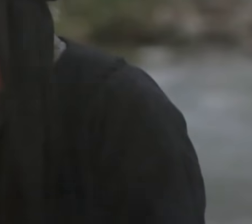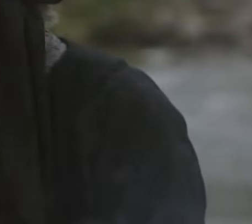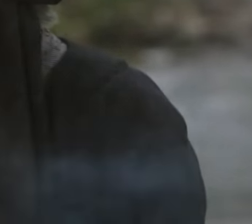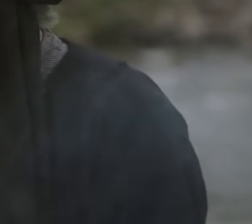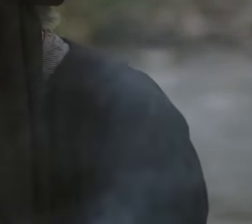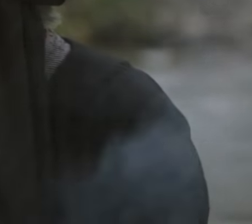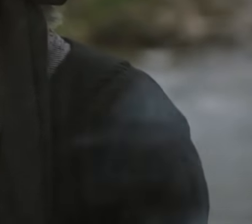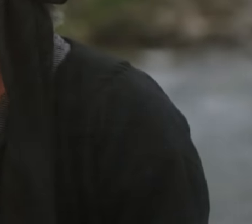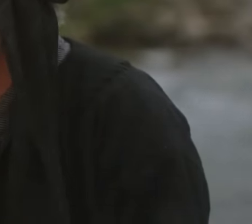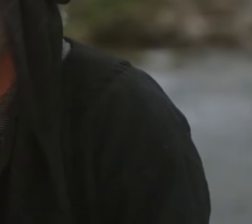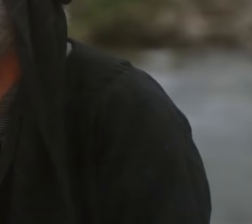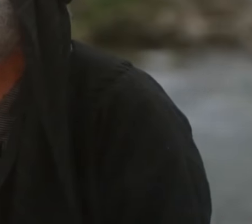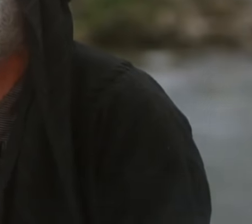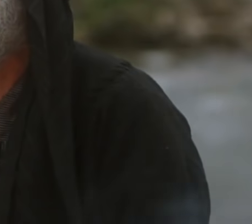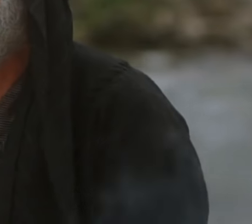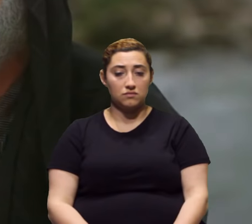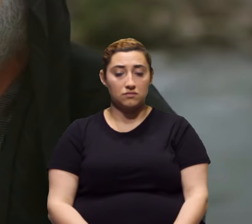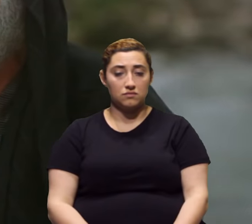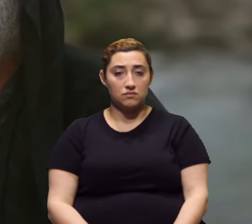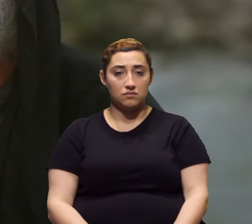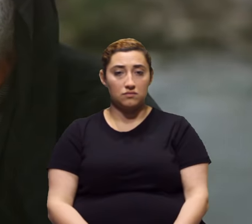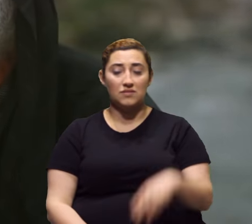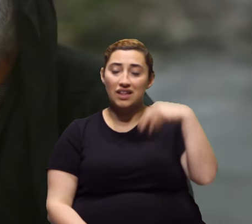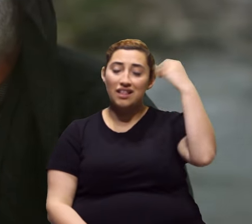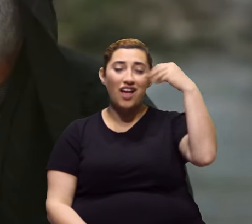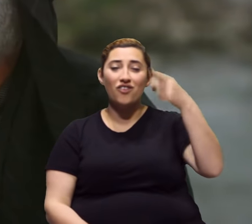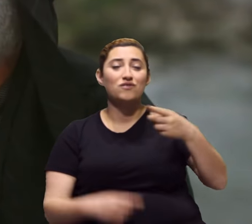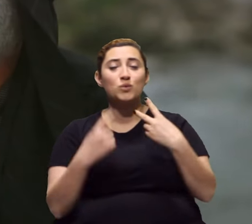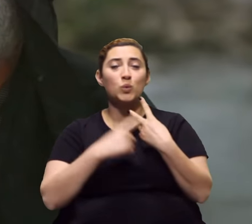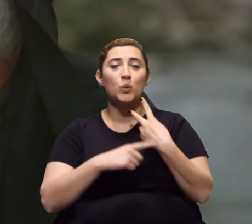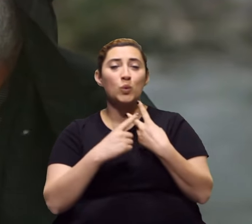Sessizce ağlayarak etrafına bakınıyor. Derviş Yunus,